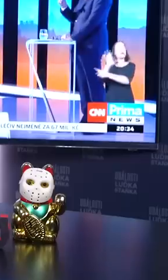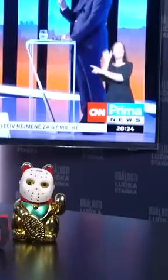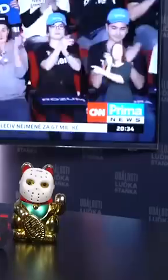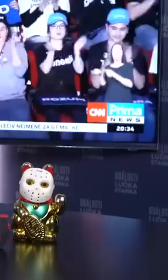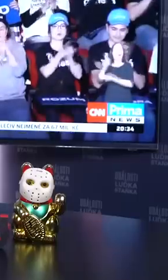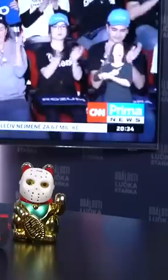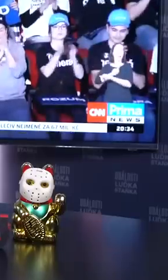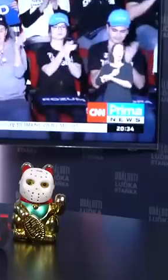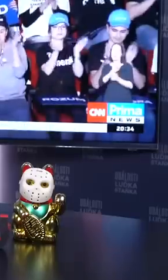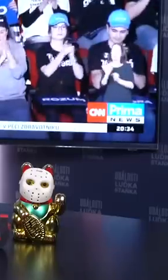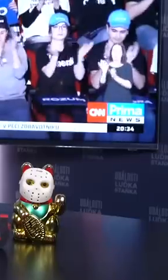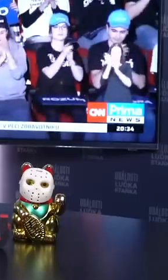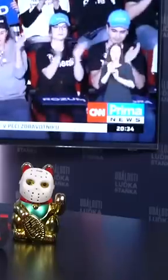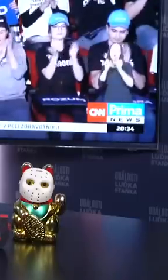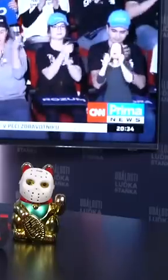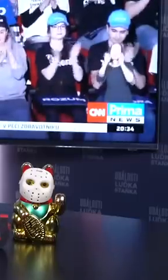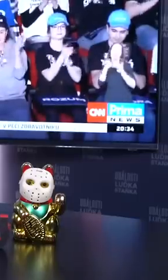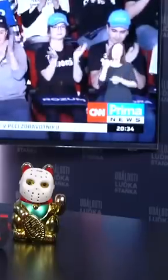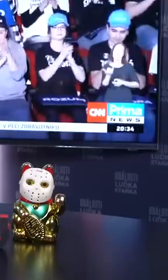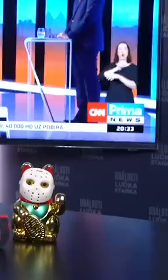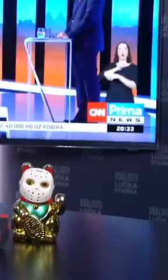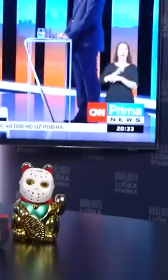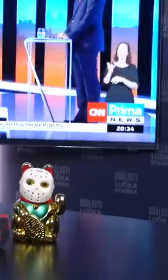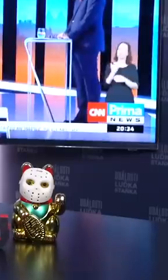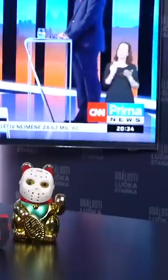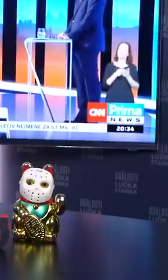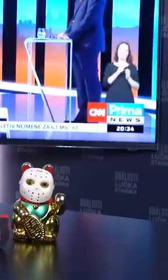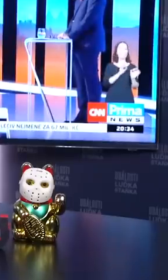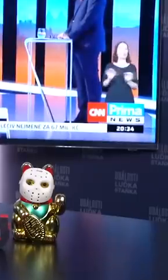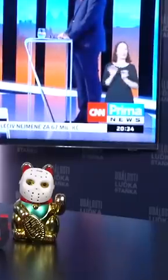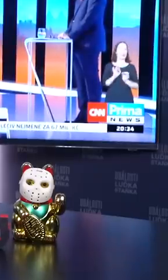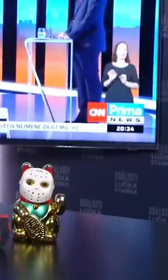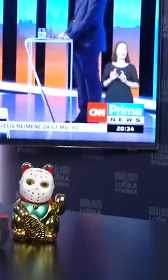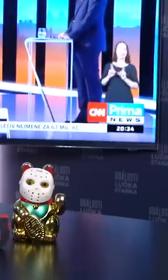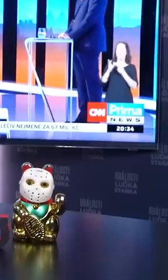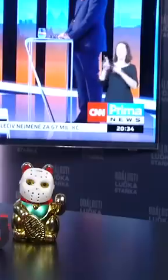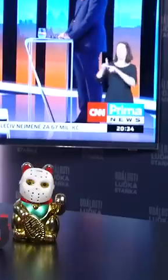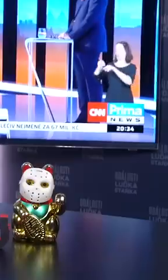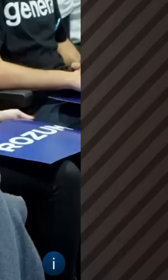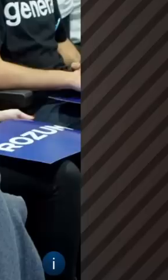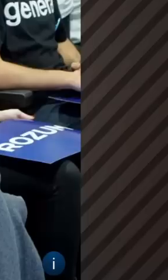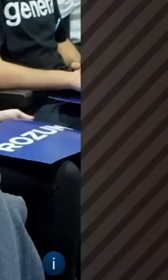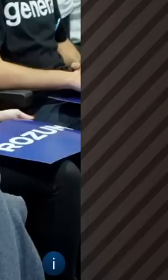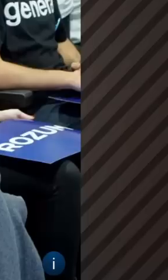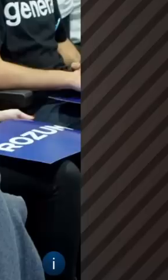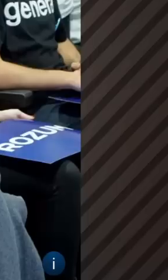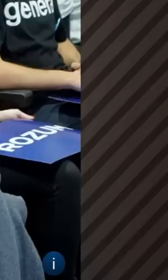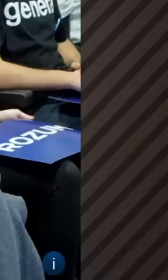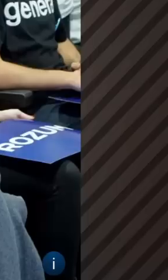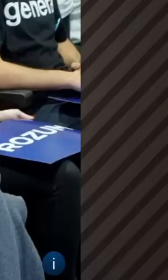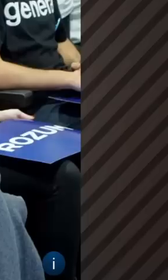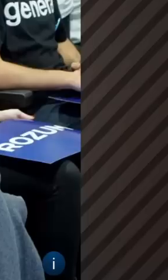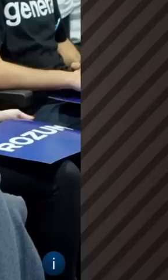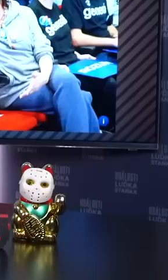A teď neřešte to publikum, které po každé větě od kohokoliv tleskalo, jako na konci Stalinova projevu. Ale podívejte se na